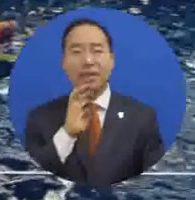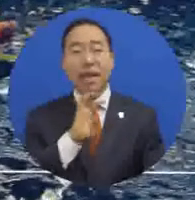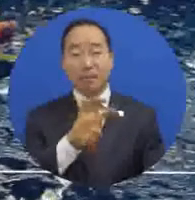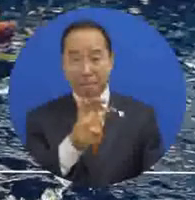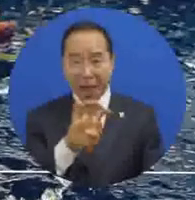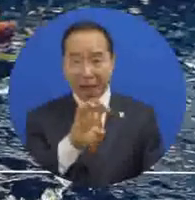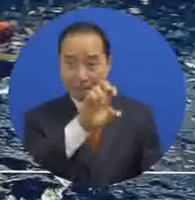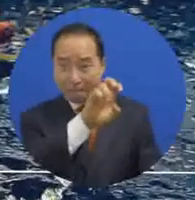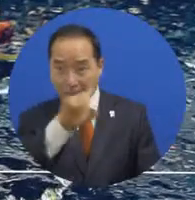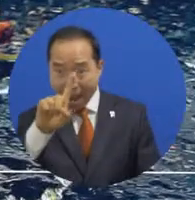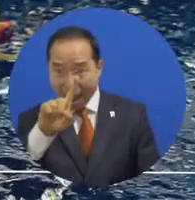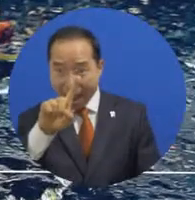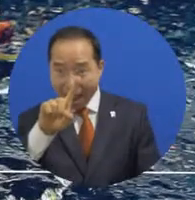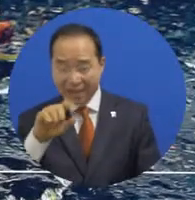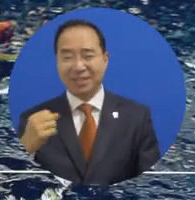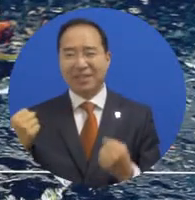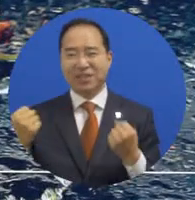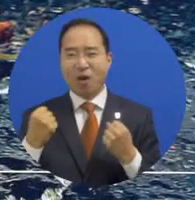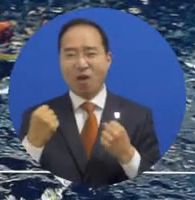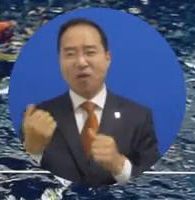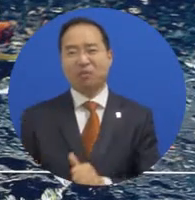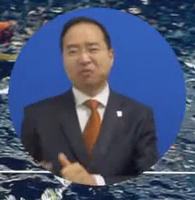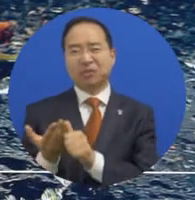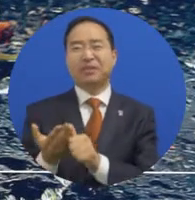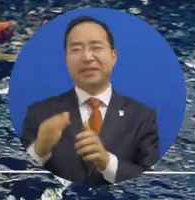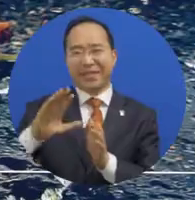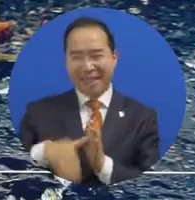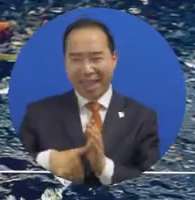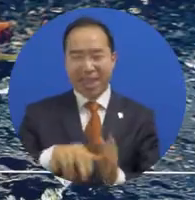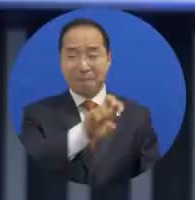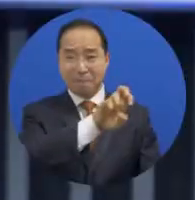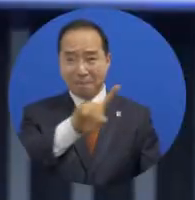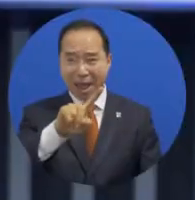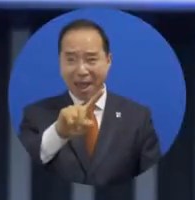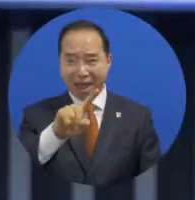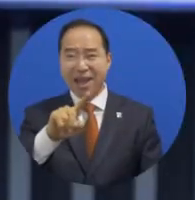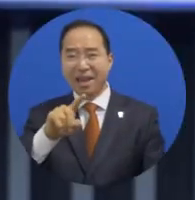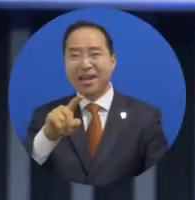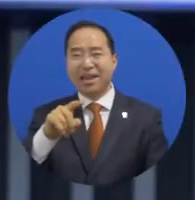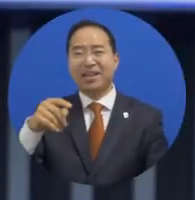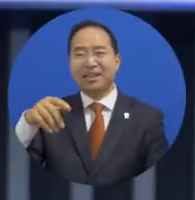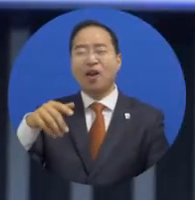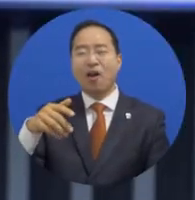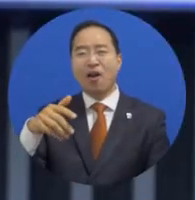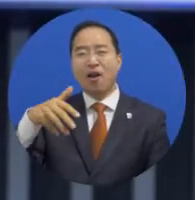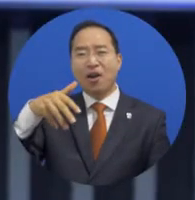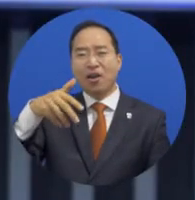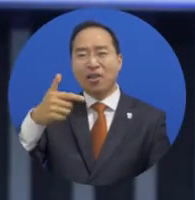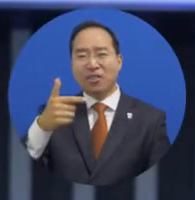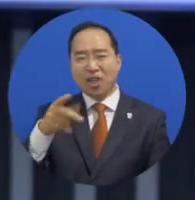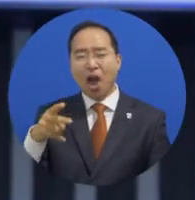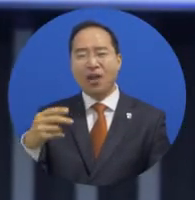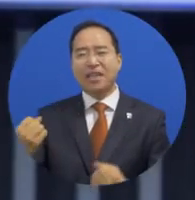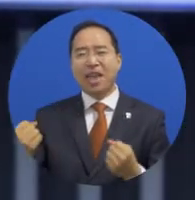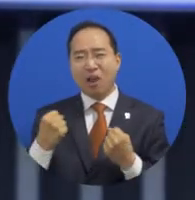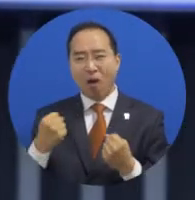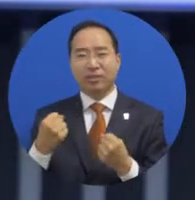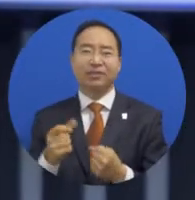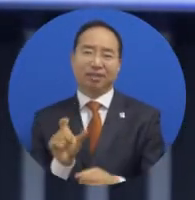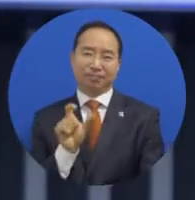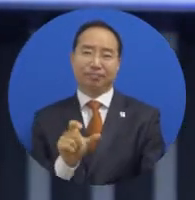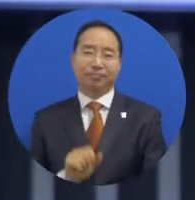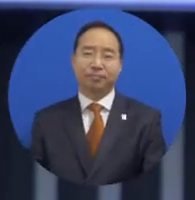마흔, 여자가 체력을 키워야 할 때. 그런데 이 책을 쓰고 나서 많은 분들이 피드백을